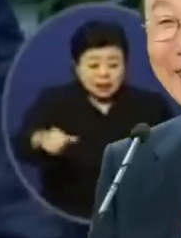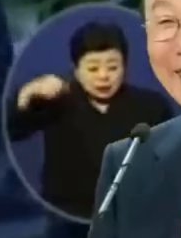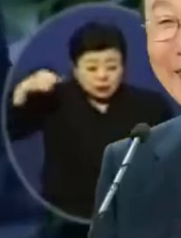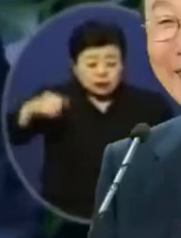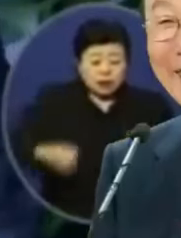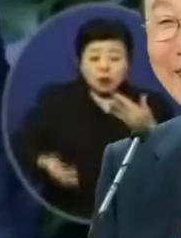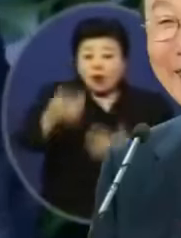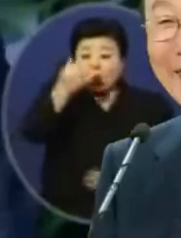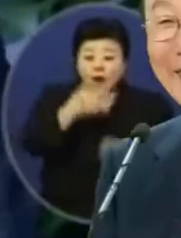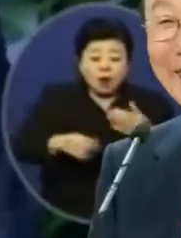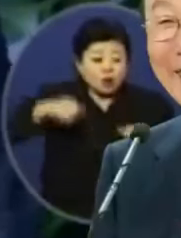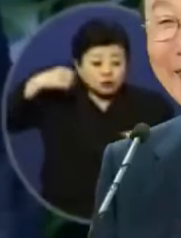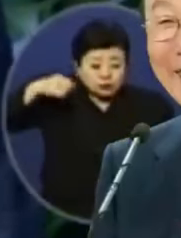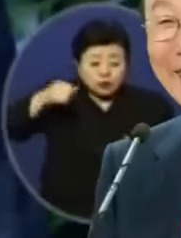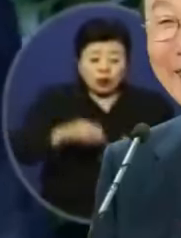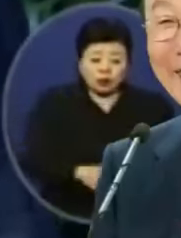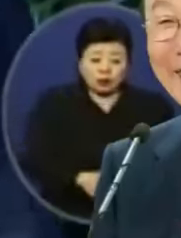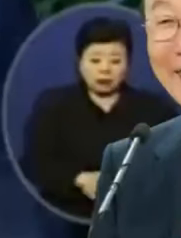꿈 같은 일입니다.